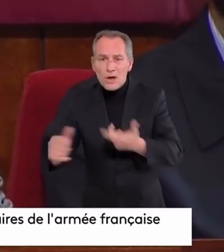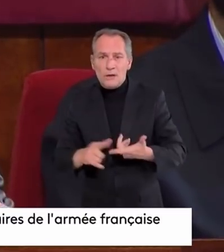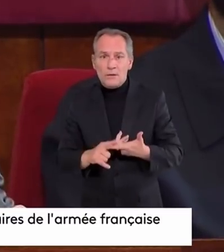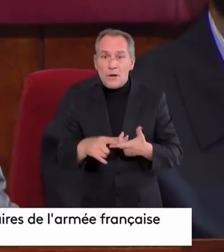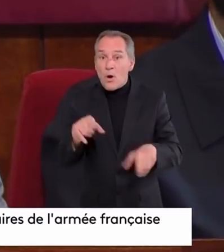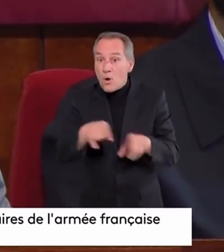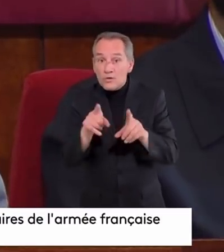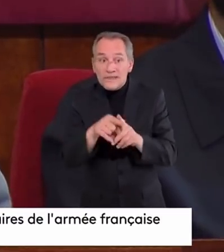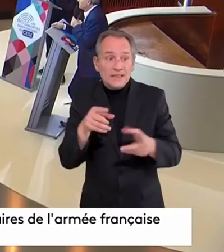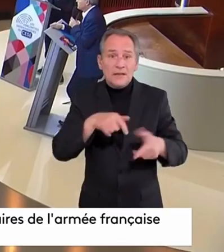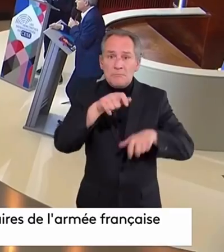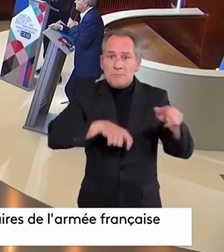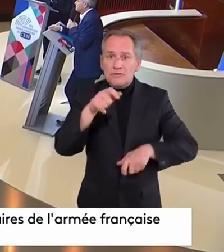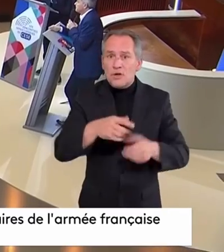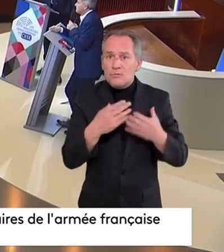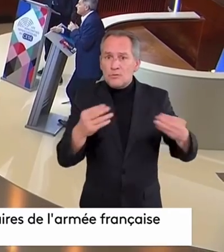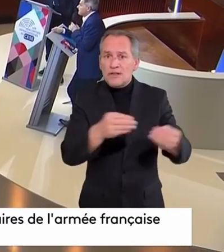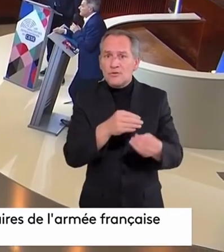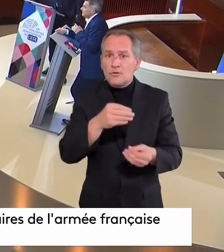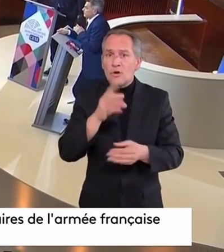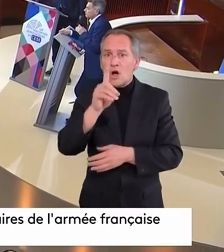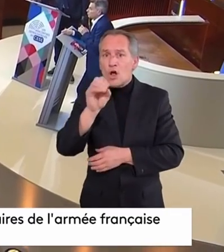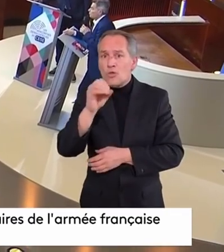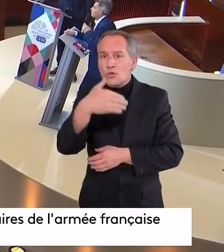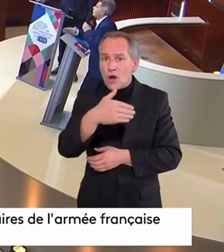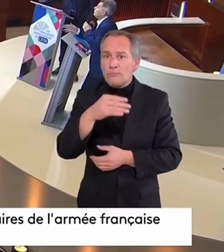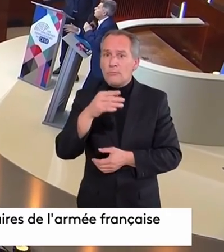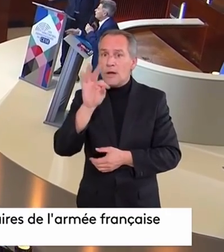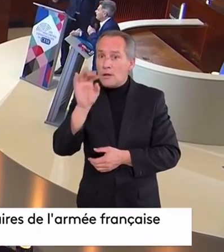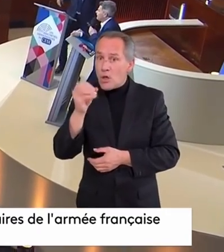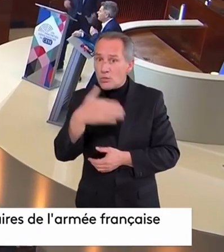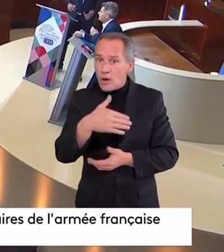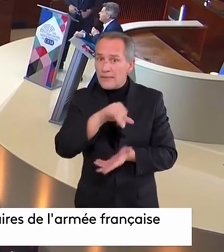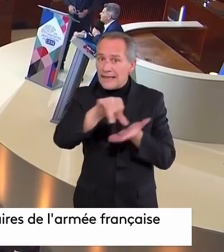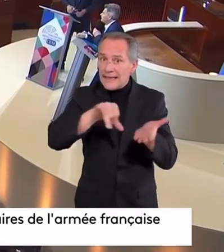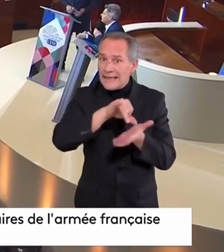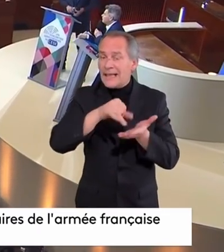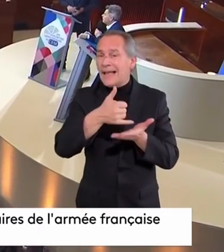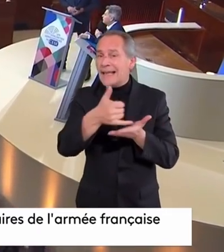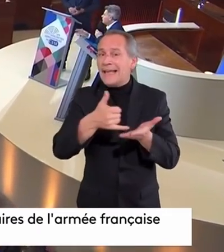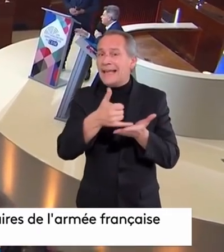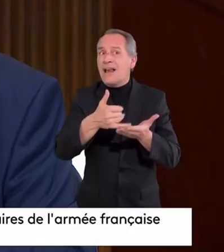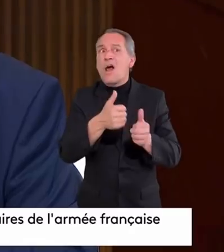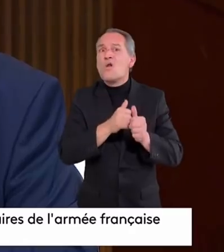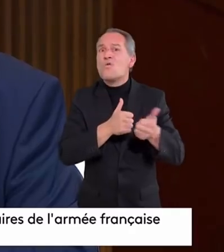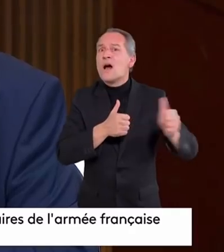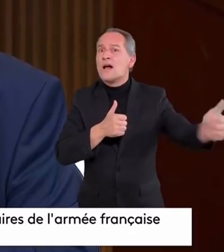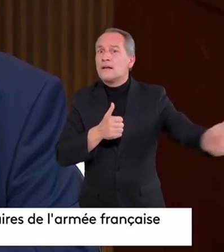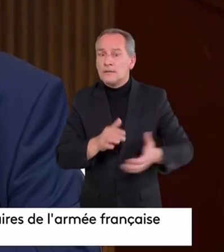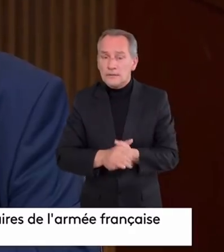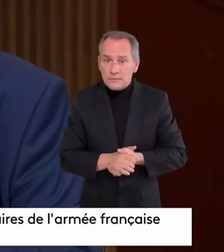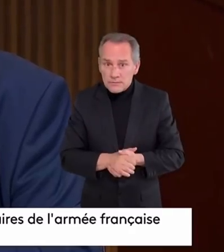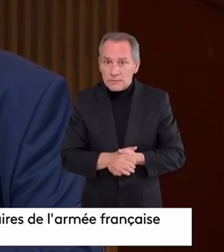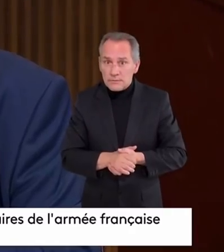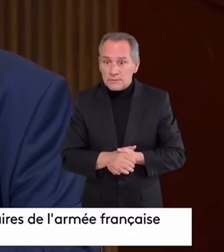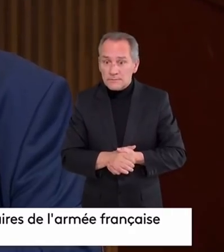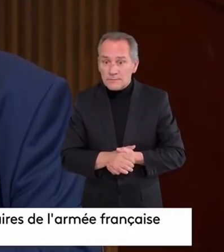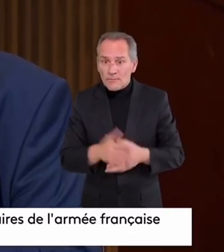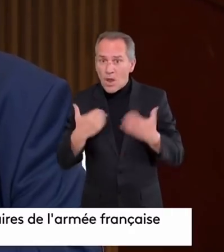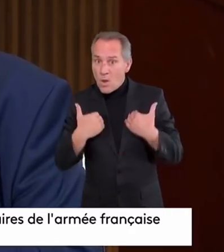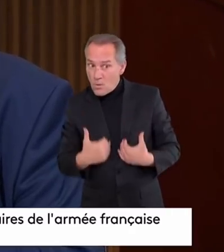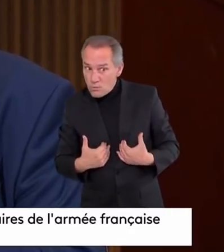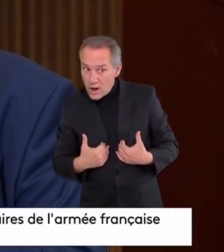maintenant vos propositions sur ce sujet-là ? Donc, c'est comment on fait et vous voulez que je parle